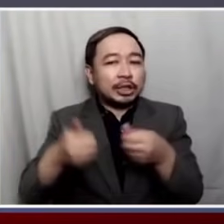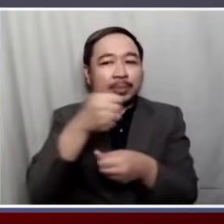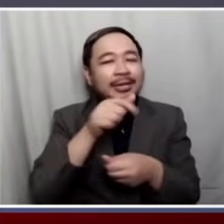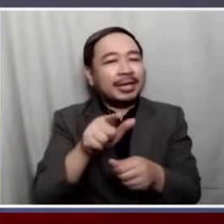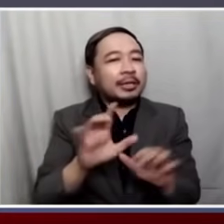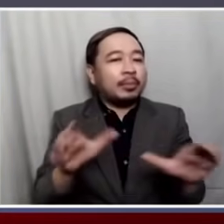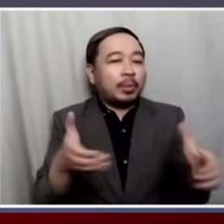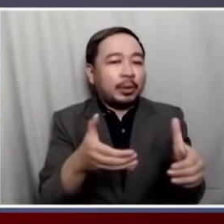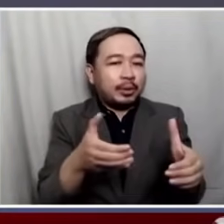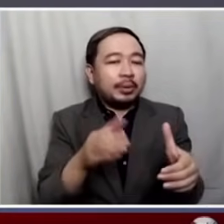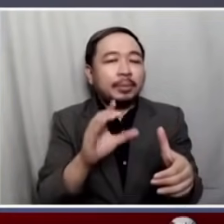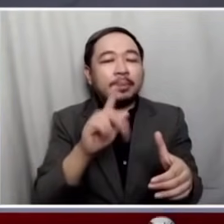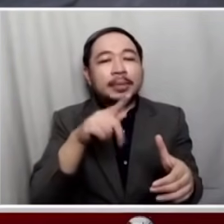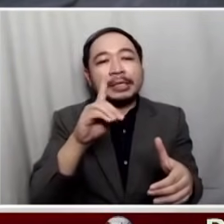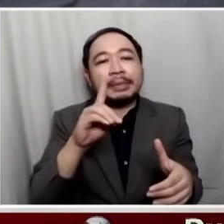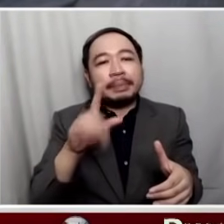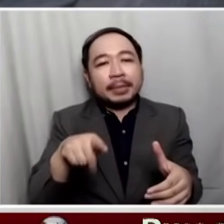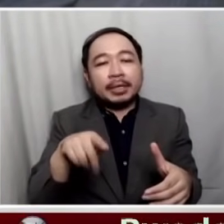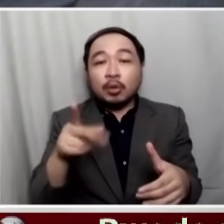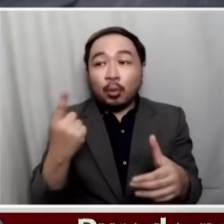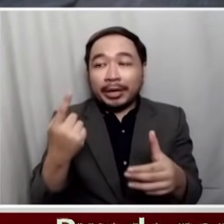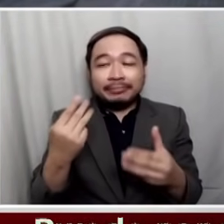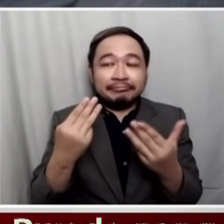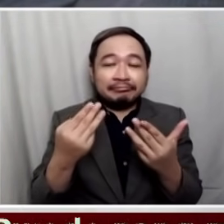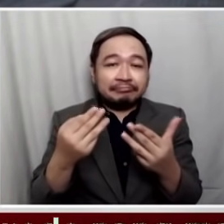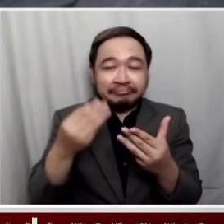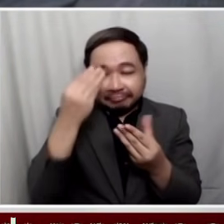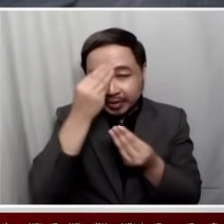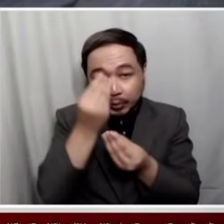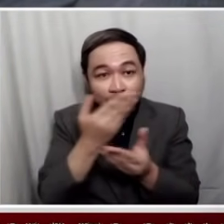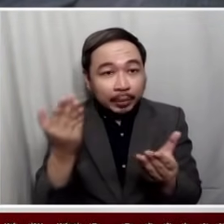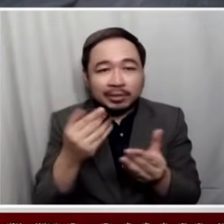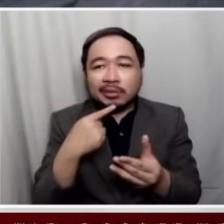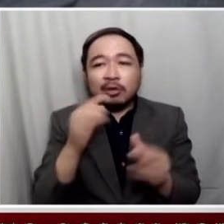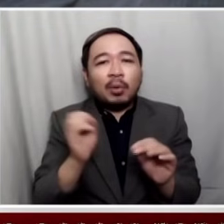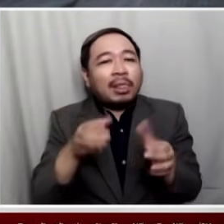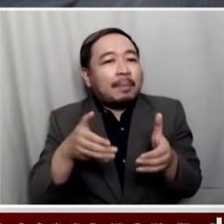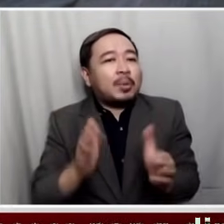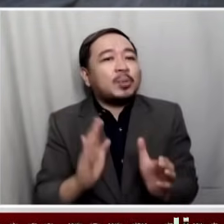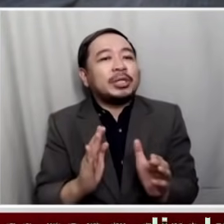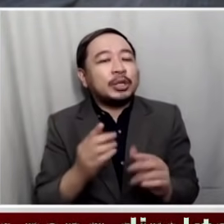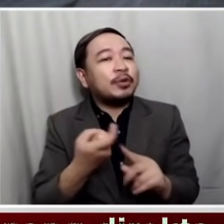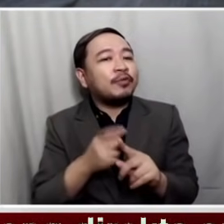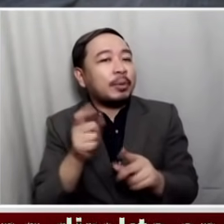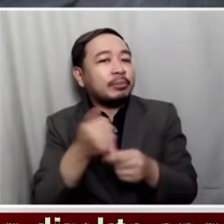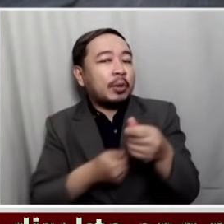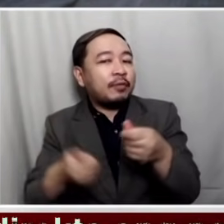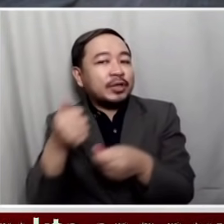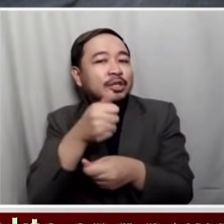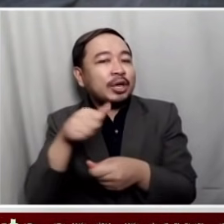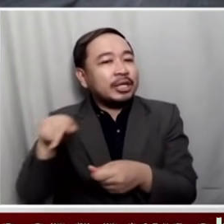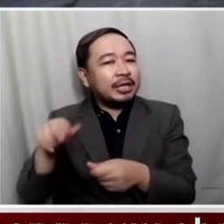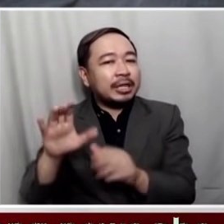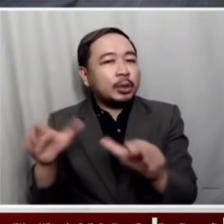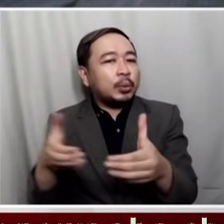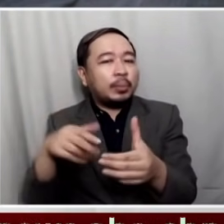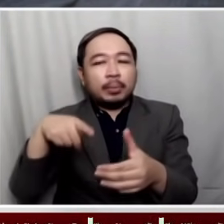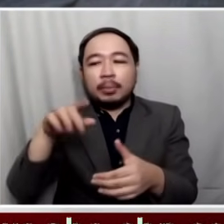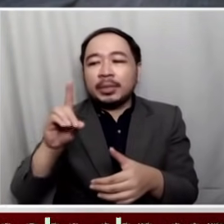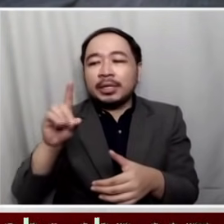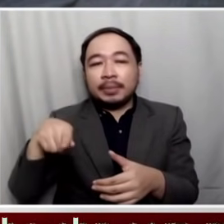Sa isang memorandum, sinabi ni Pacquiao na wala umano itong permiso mula sa mga opisyal ng partido. Giit pa ni